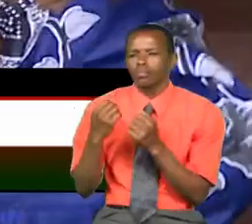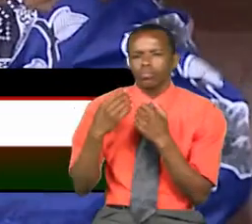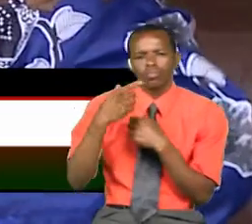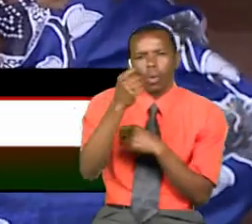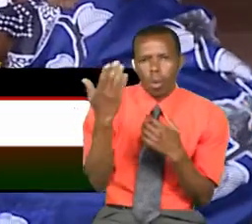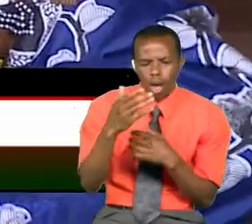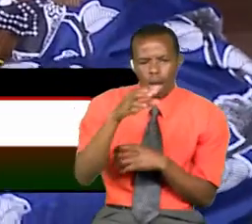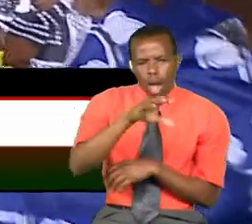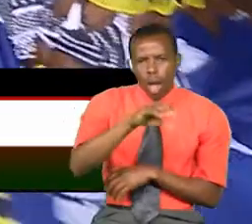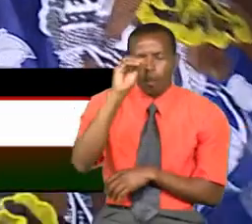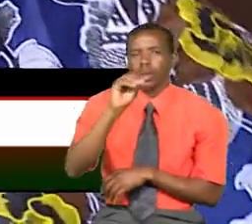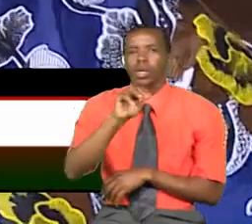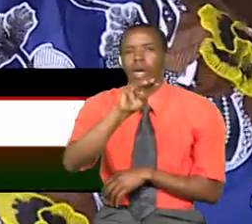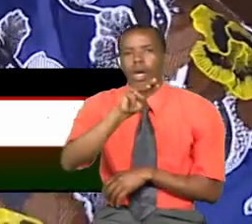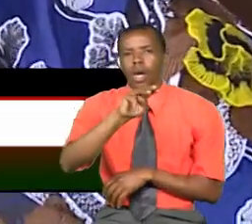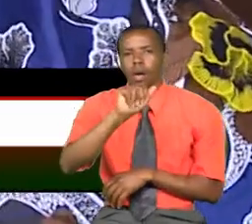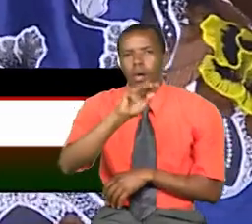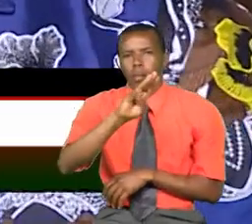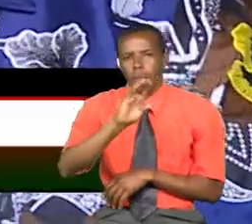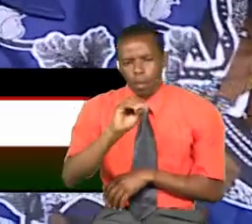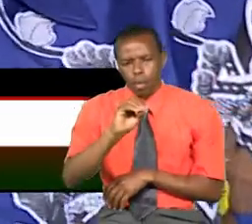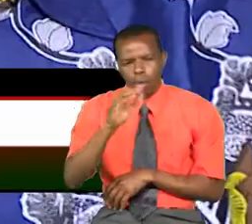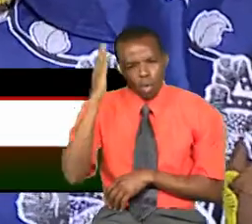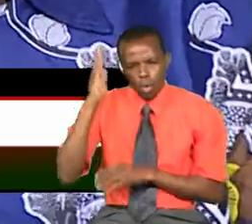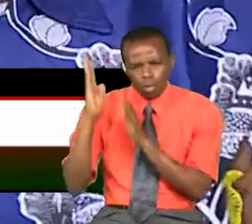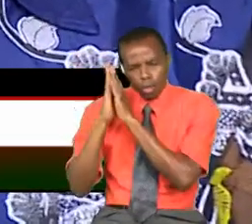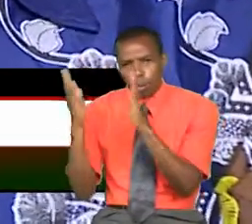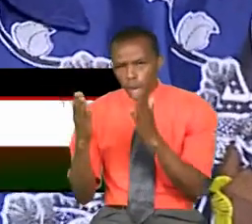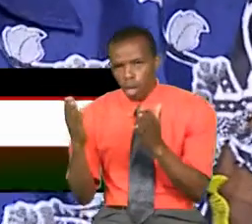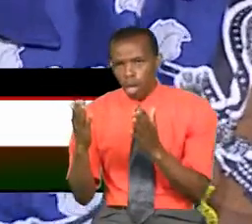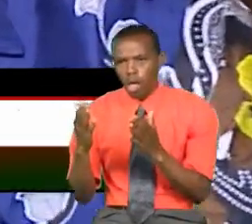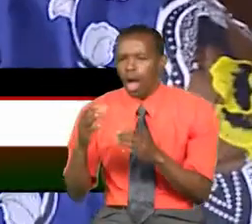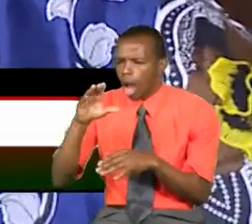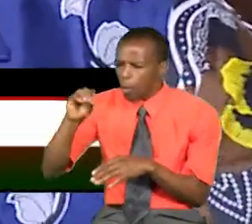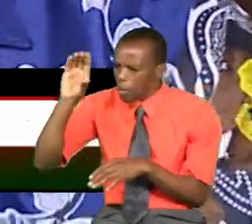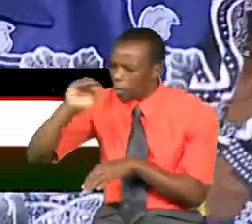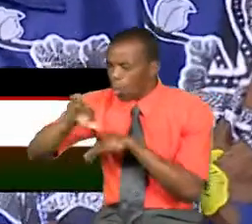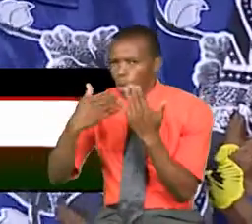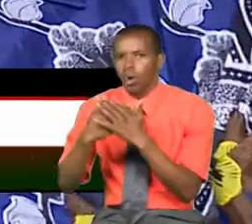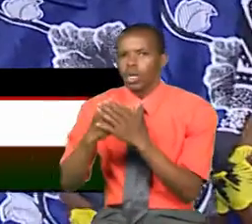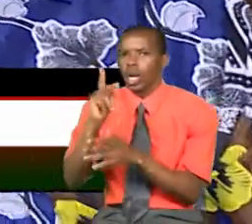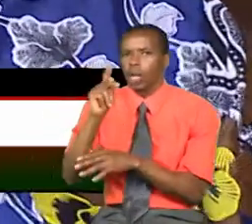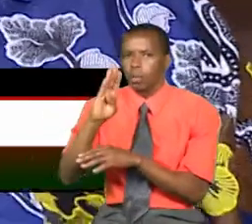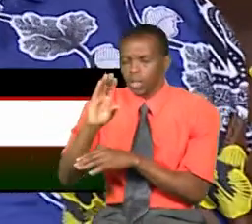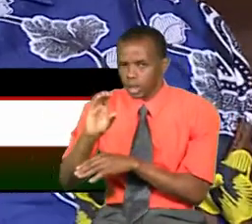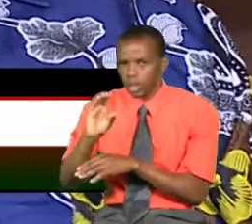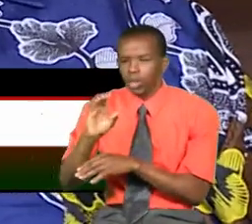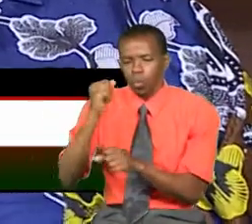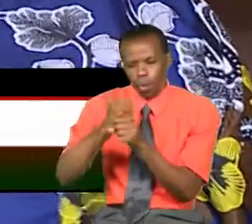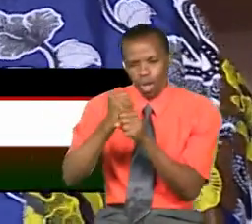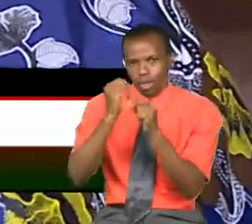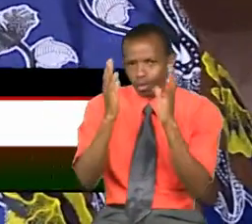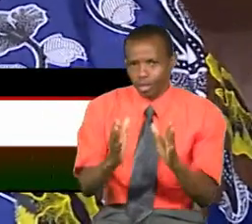Naenda kumchukua Leonard MamboMbotela. Unajua mali ana? Naenda kuchukua wafanyakazi wa KBC wa VOK wakati